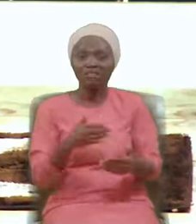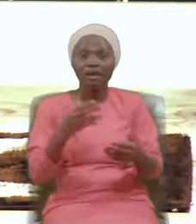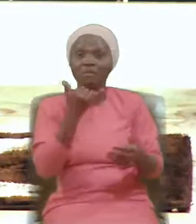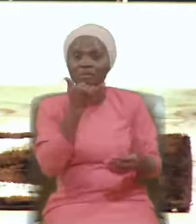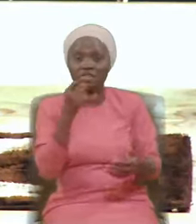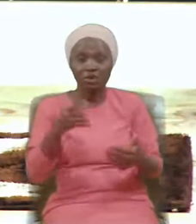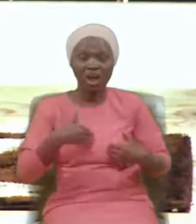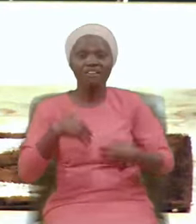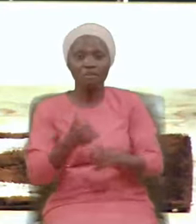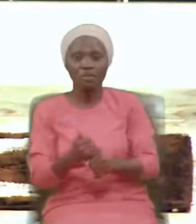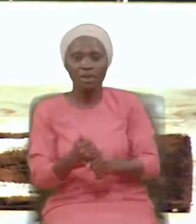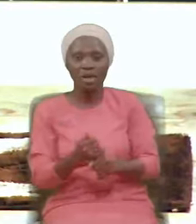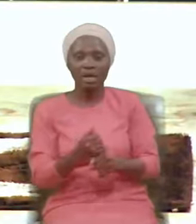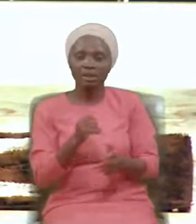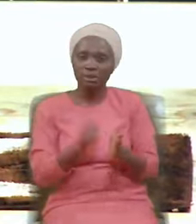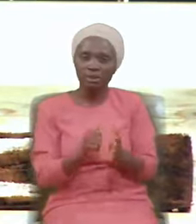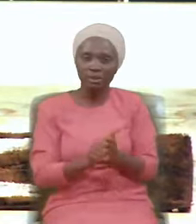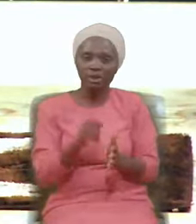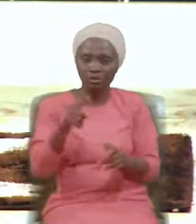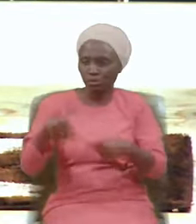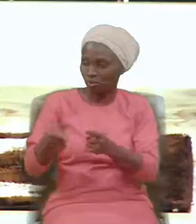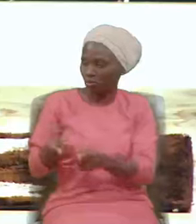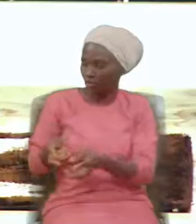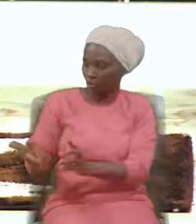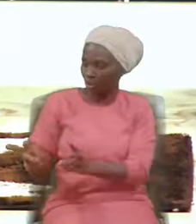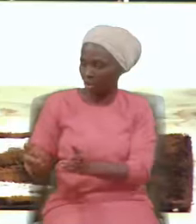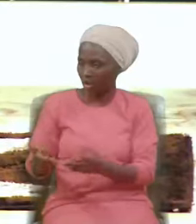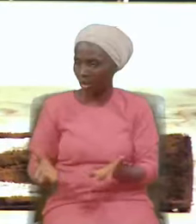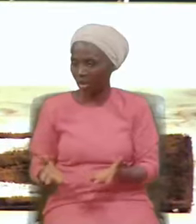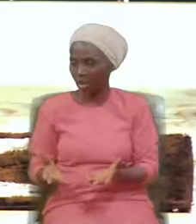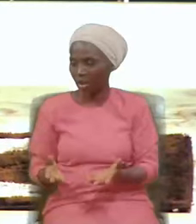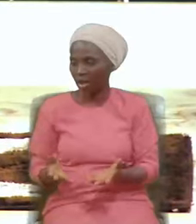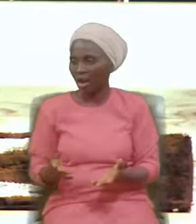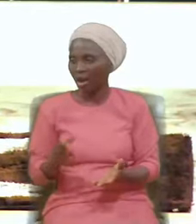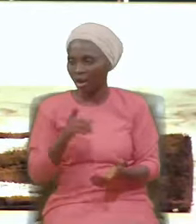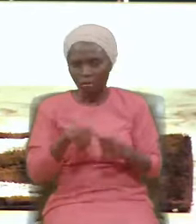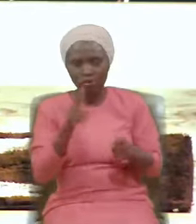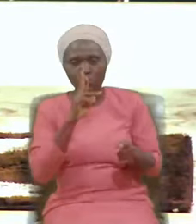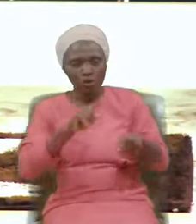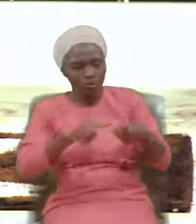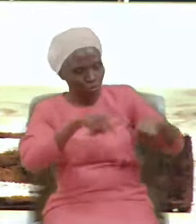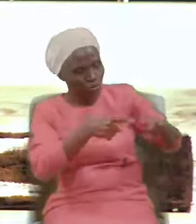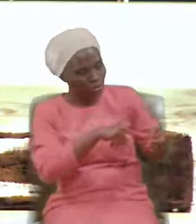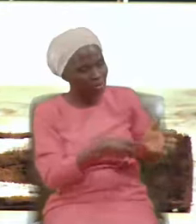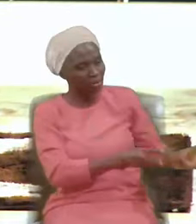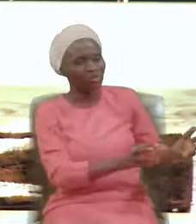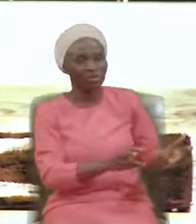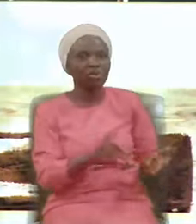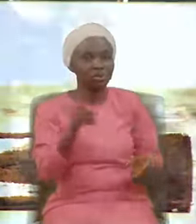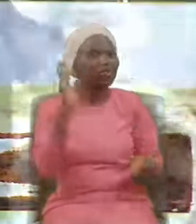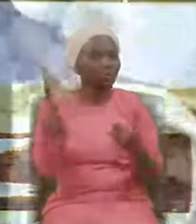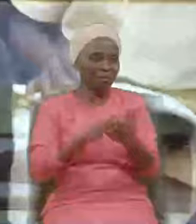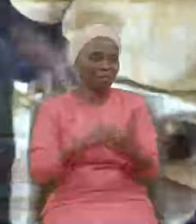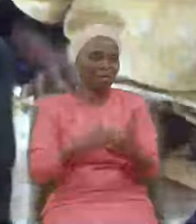commise, vous êtes allé par ce chemin au lieu de l'autre chemin. Vous allez revenir encore au lieu que vous devez être. Et